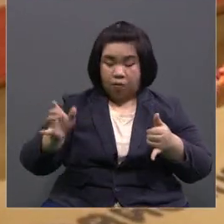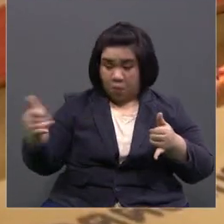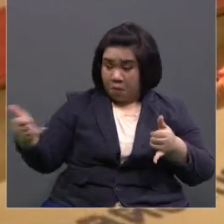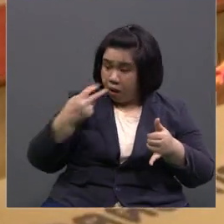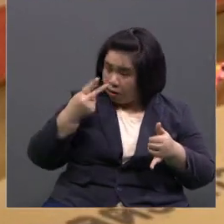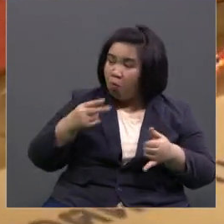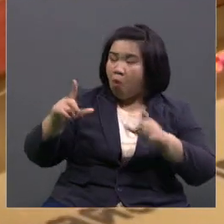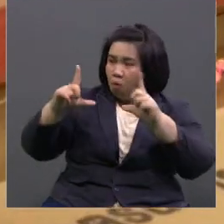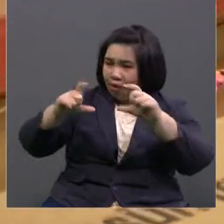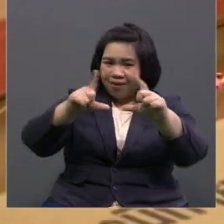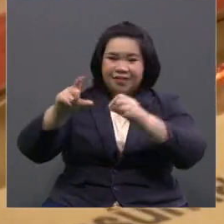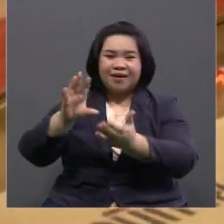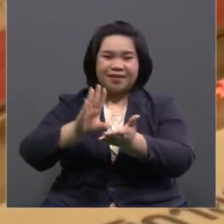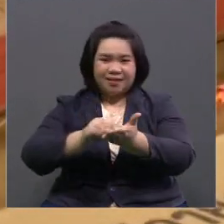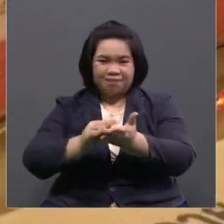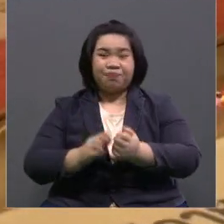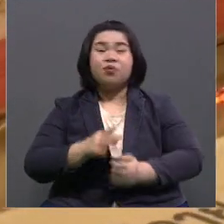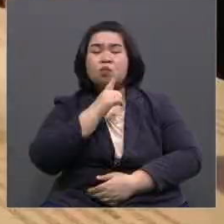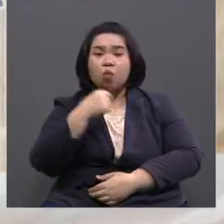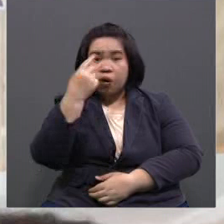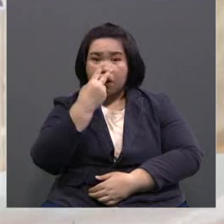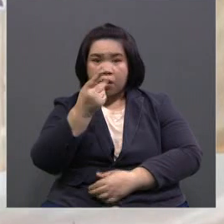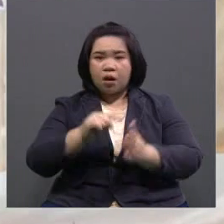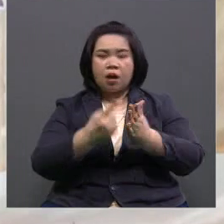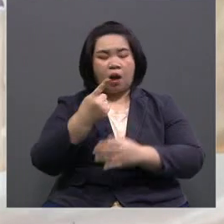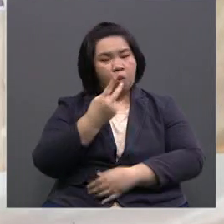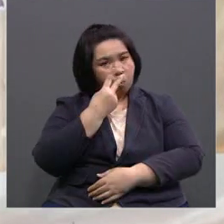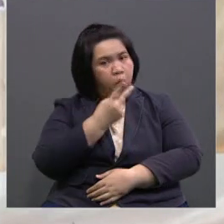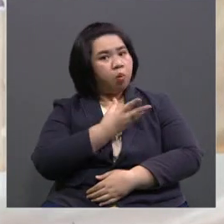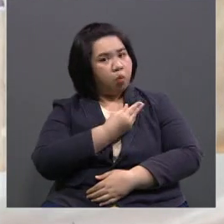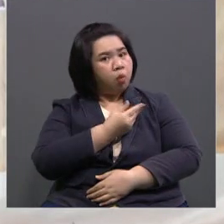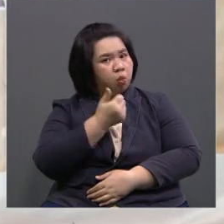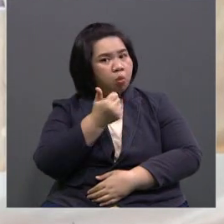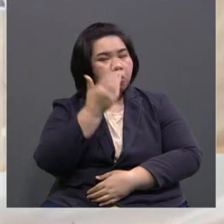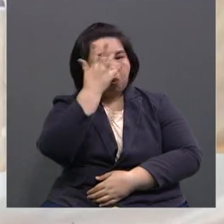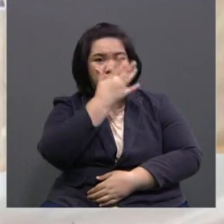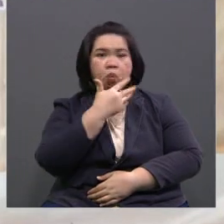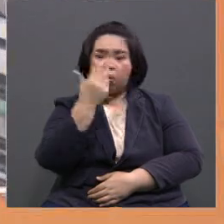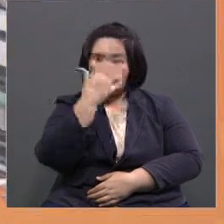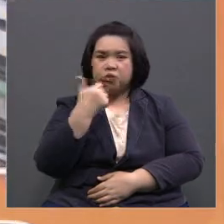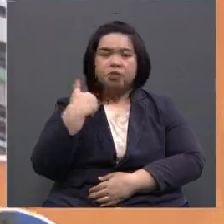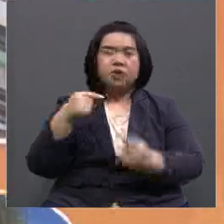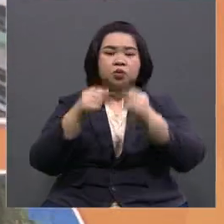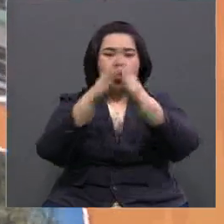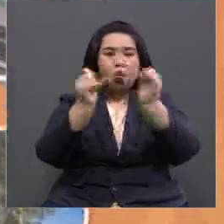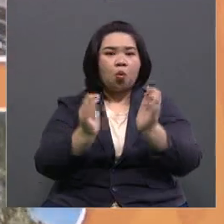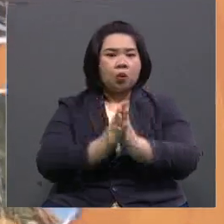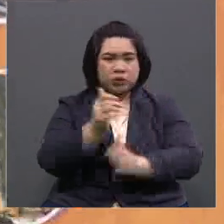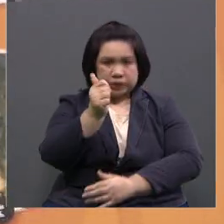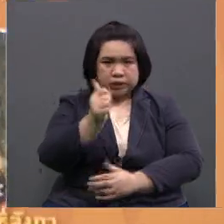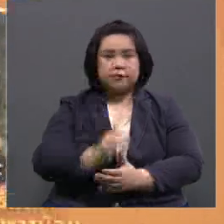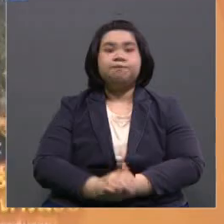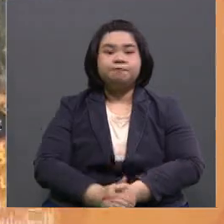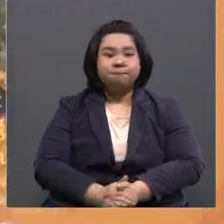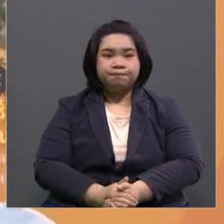ที่ระลึกขณะที่บางคนเพิ่งมาเป็นครั้งแรกหลายคนก็บอกโอ้โหตื่นตาตื่นใจกับความสวยงามของวัดวาอารามของไทยด้วยนะ